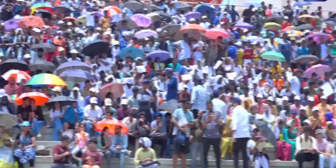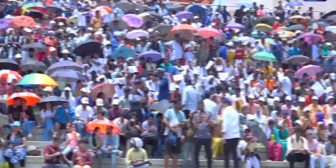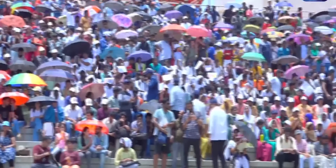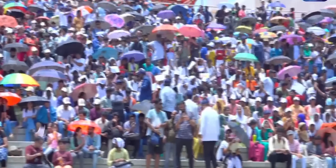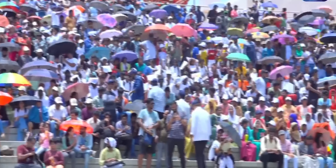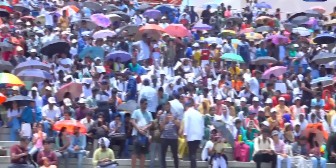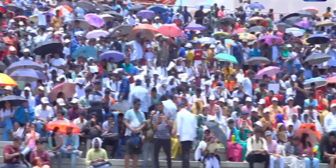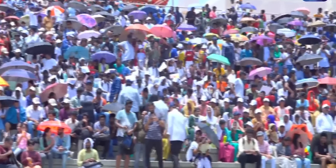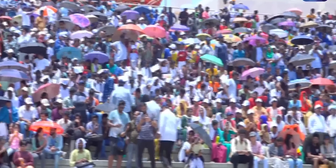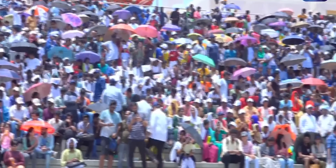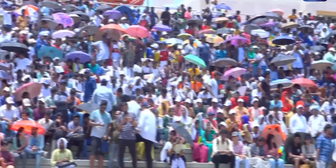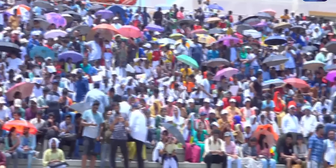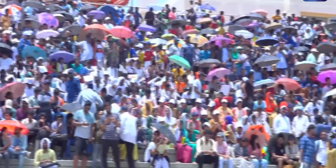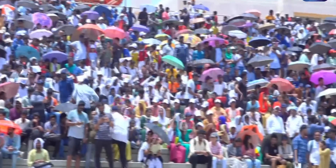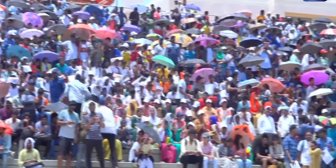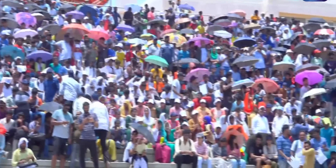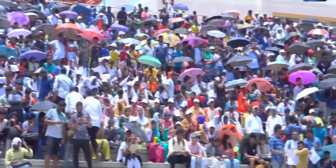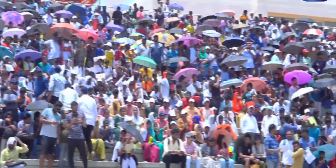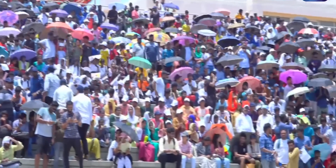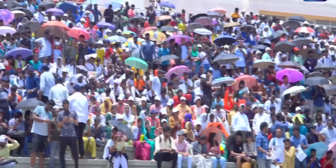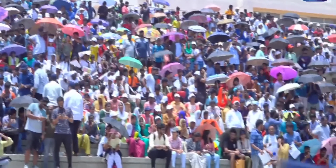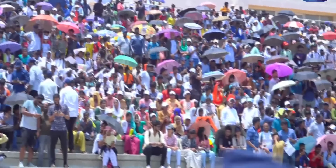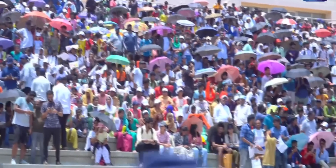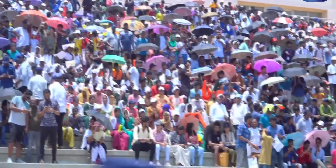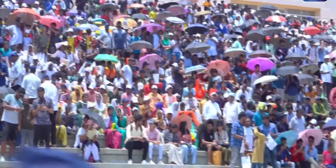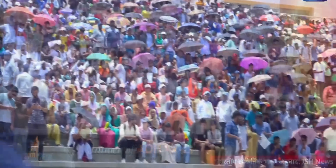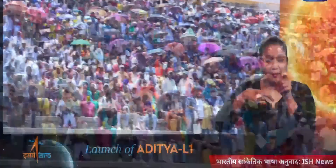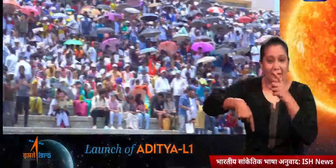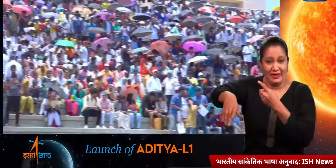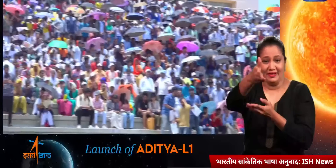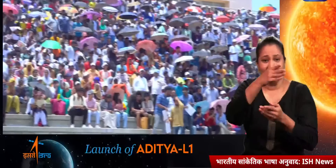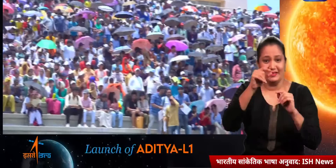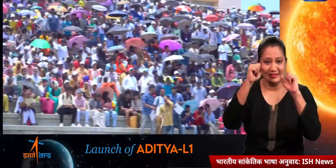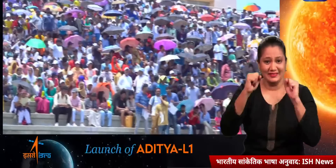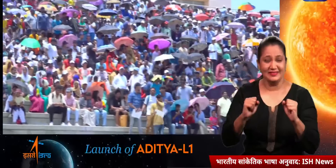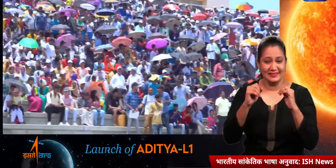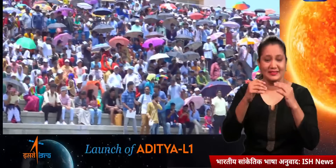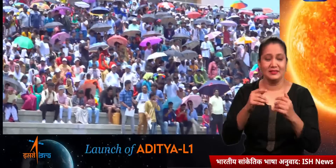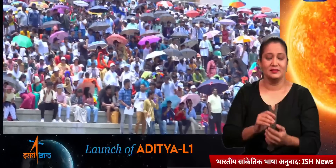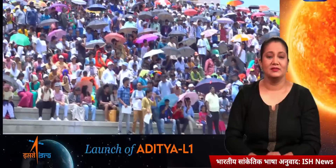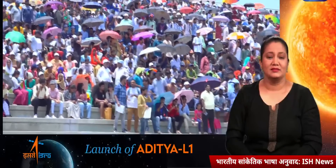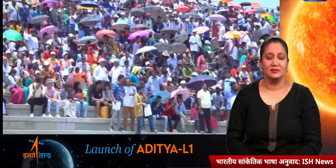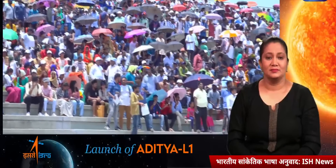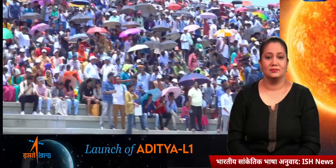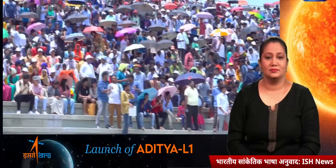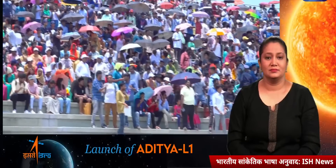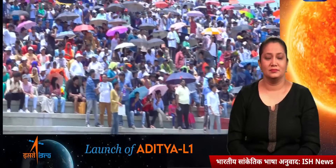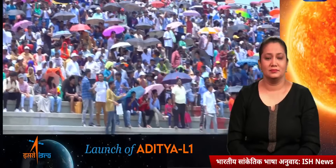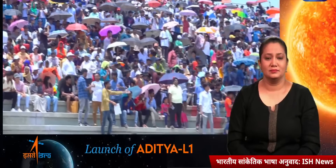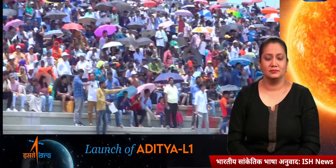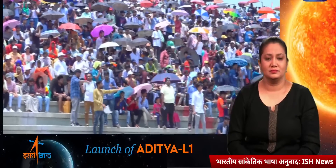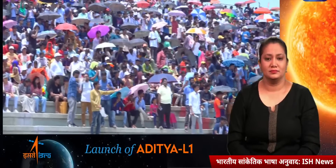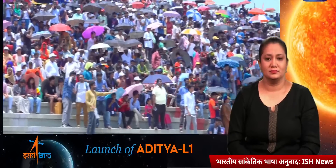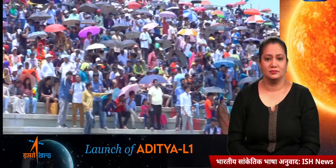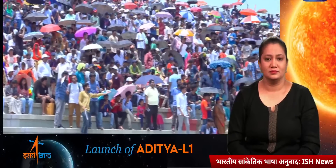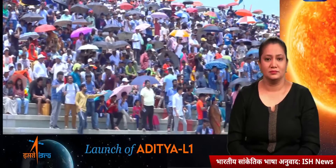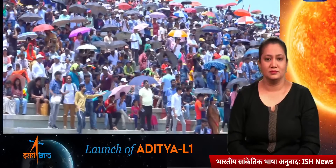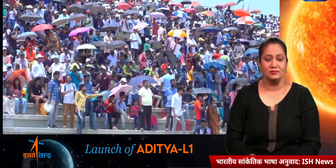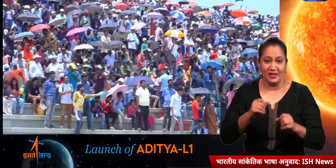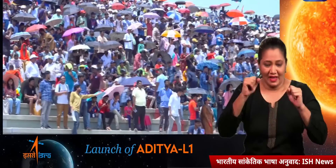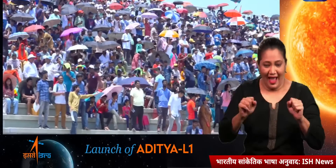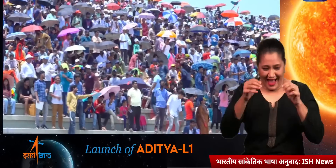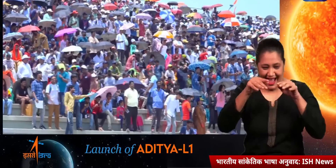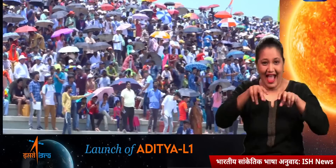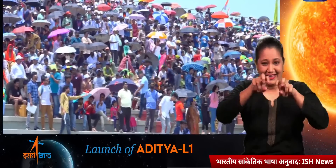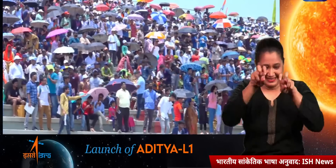इस दौरान यहाँ उपस्थित आप देखिए, यहाँ External power supplies are withdrawn. व्यूअर्स गैलरी पे, लॉन्च व्यू गैलरी